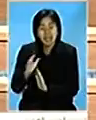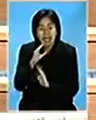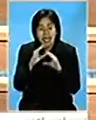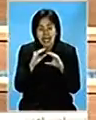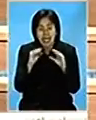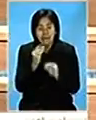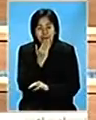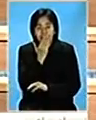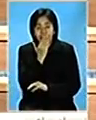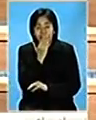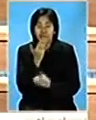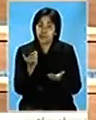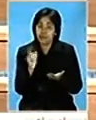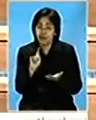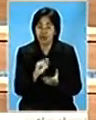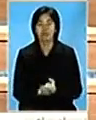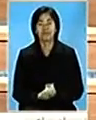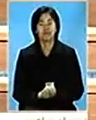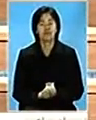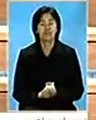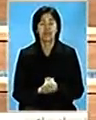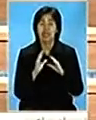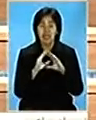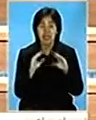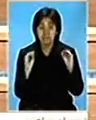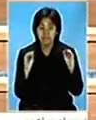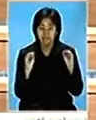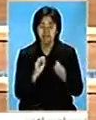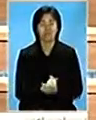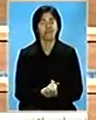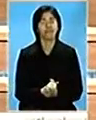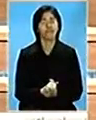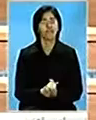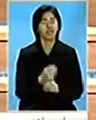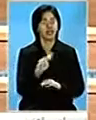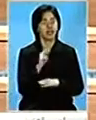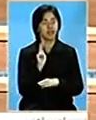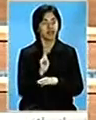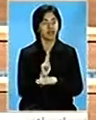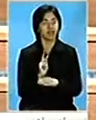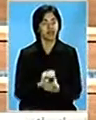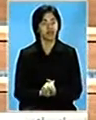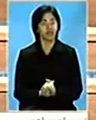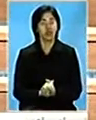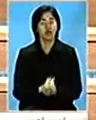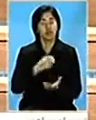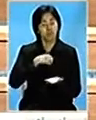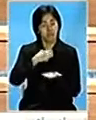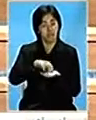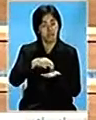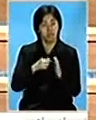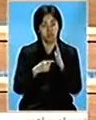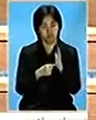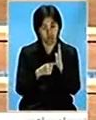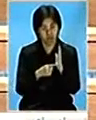กิ๊บเก็บเรื่องเอาไว้ท่านประธานครับที่ผมยกขึ้นมาเป็นตัวอย่างนี้เพราะว่